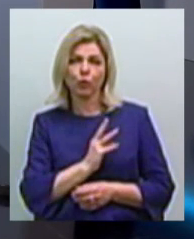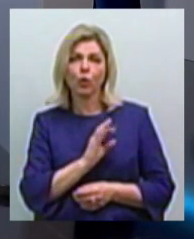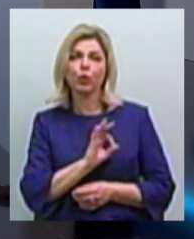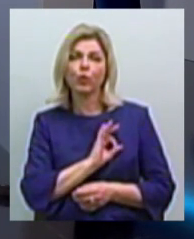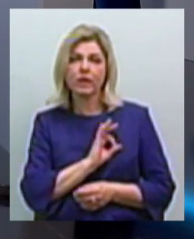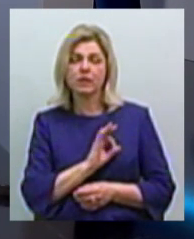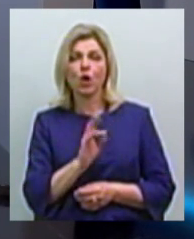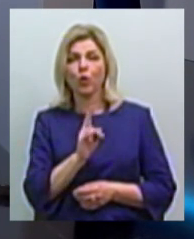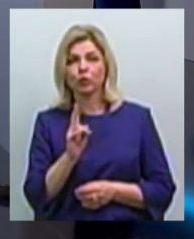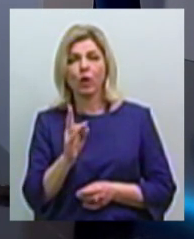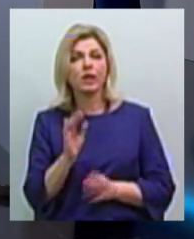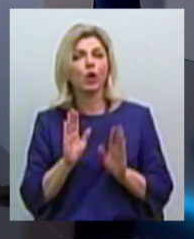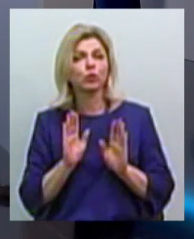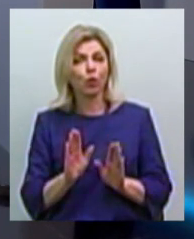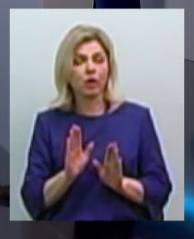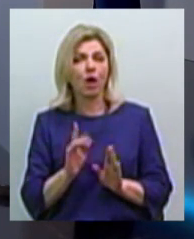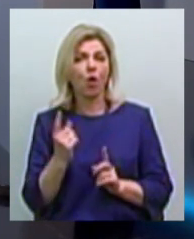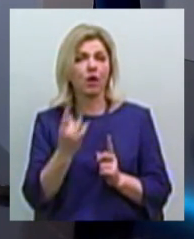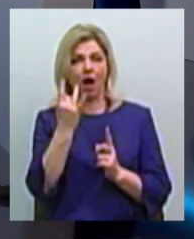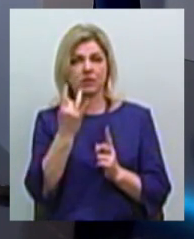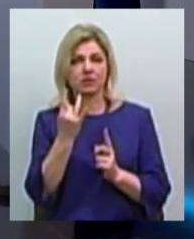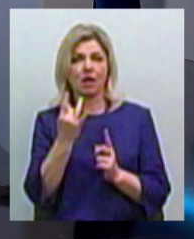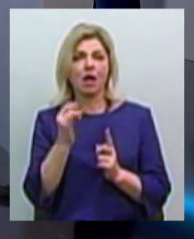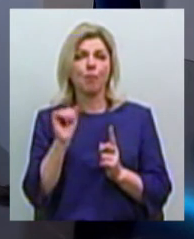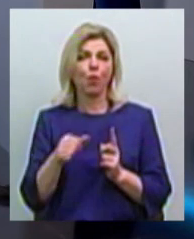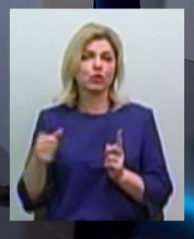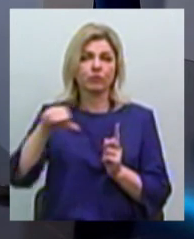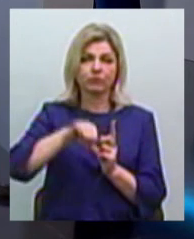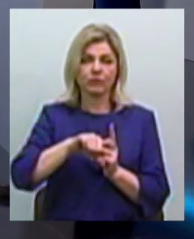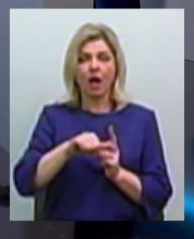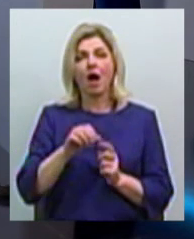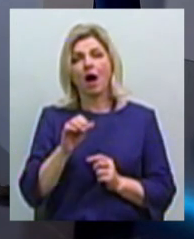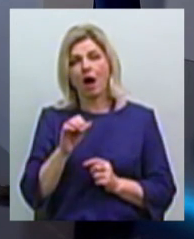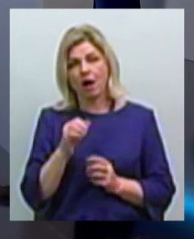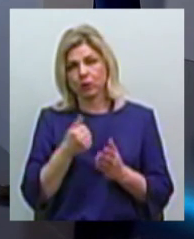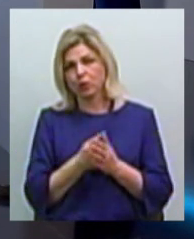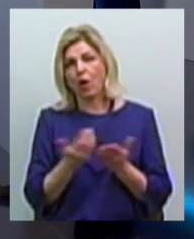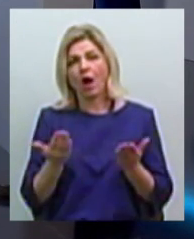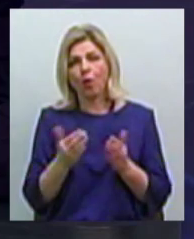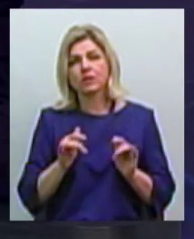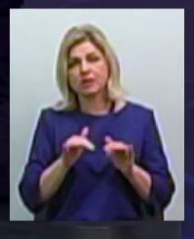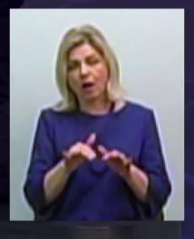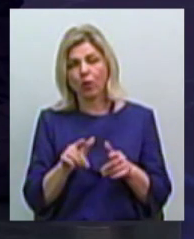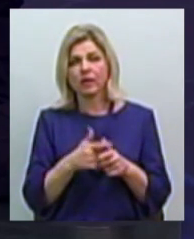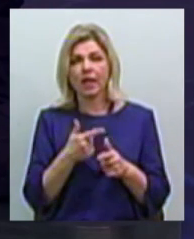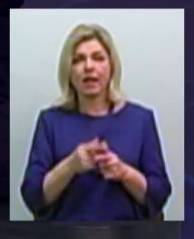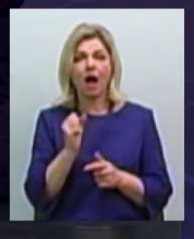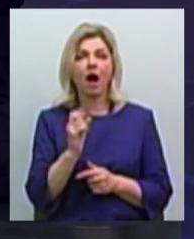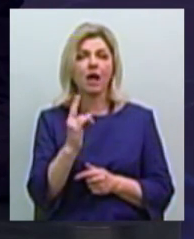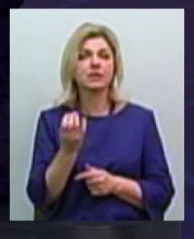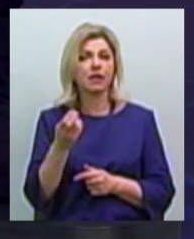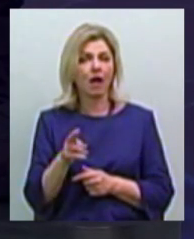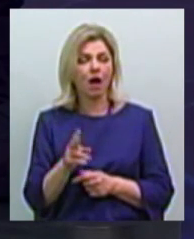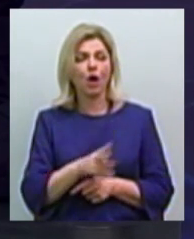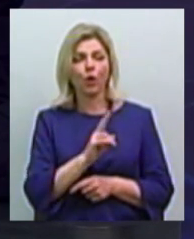людей, які не лише разово десь дотично можуть приєднатися до якогось заходу або до якоїсь акції, а які